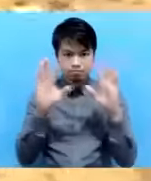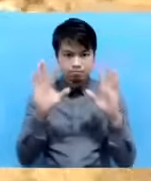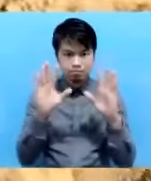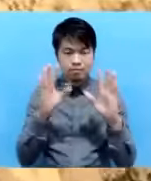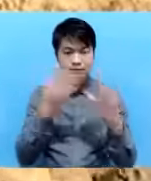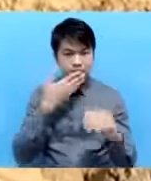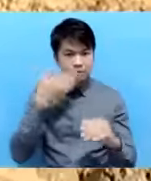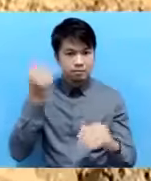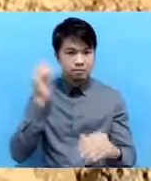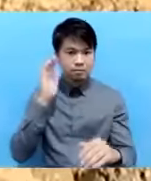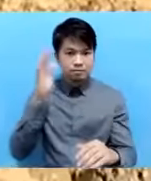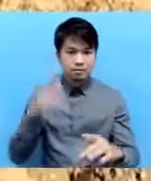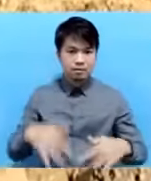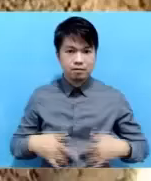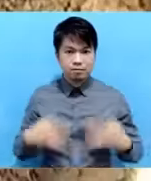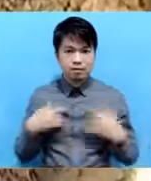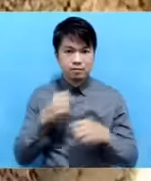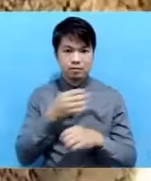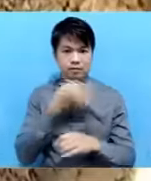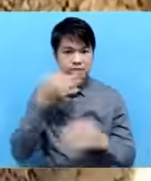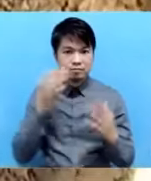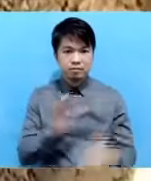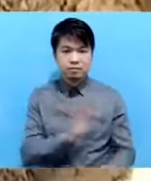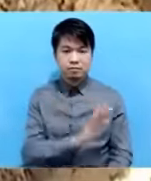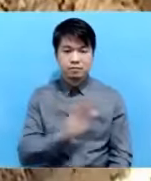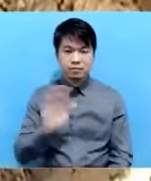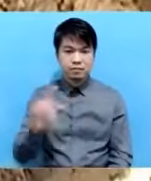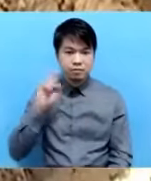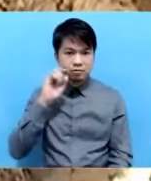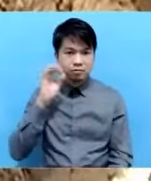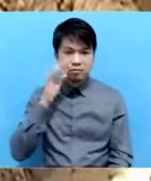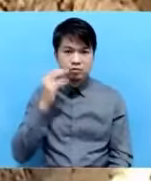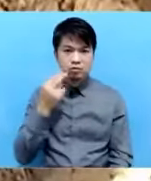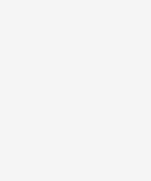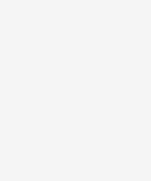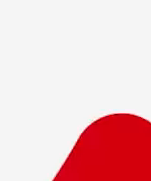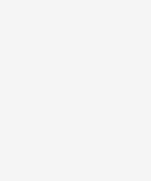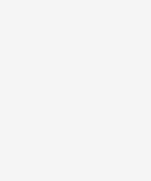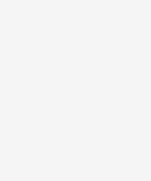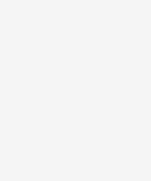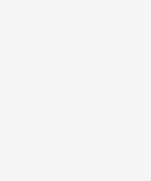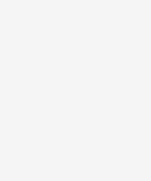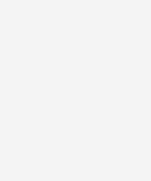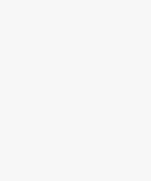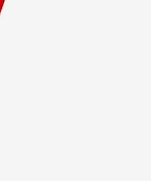Nagbabalita mula sa Frontline, Shaila Francisco, News 5.